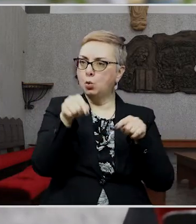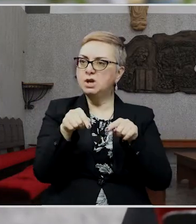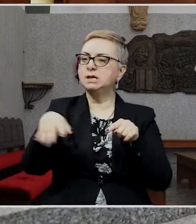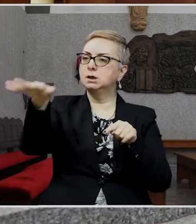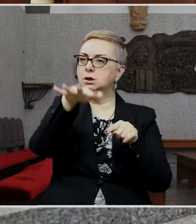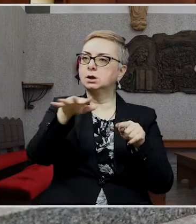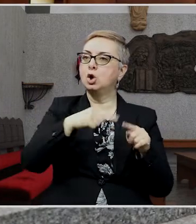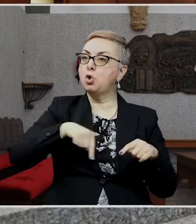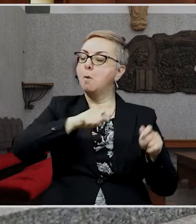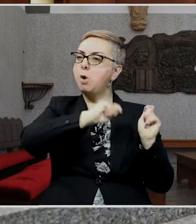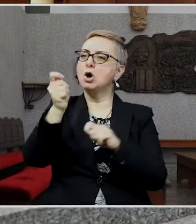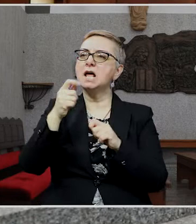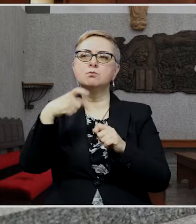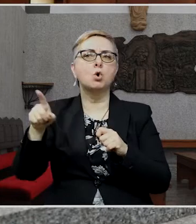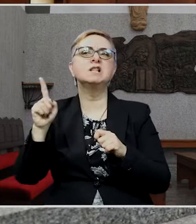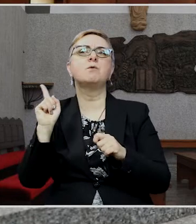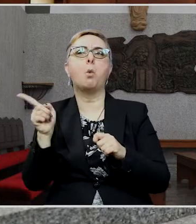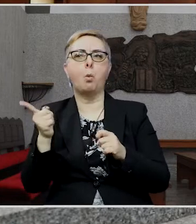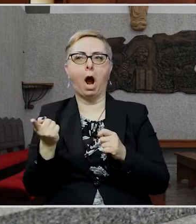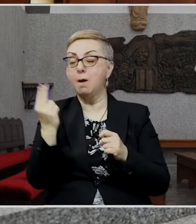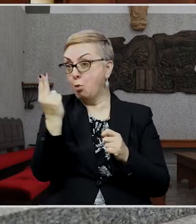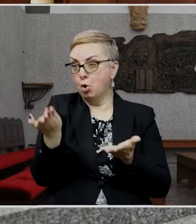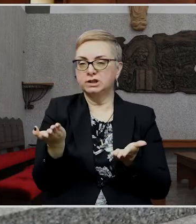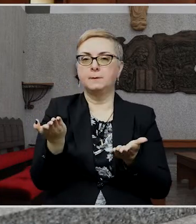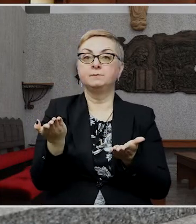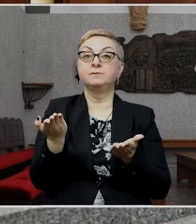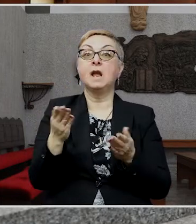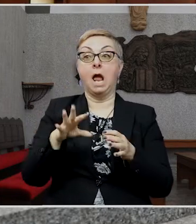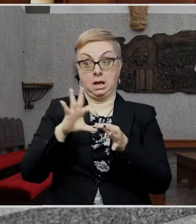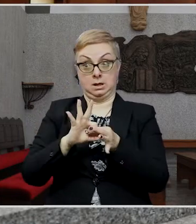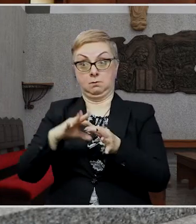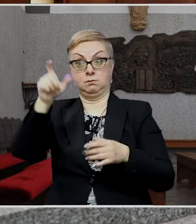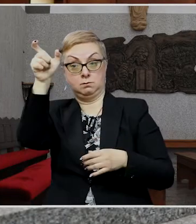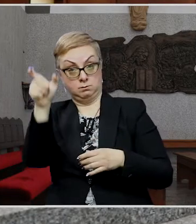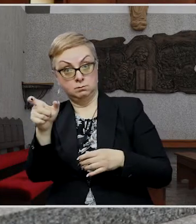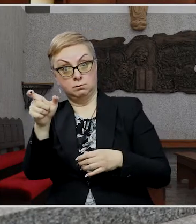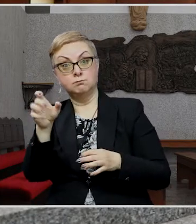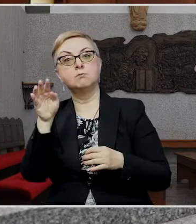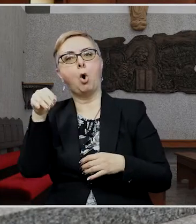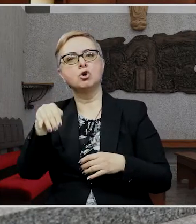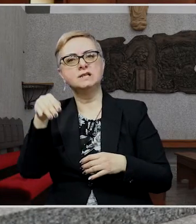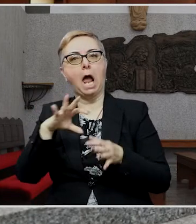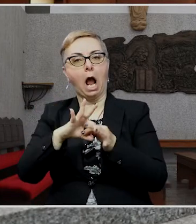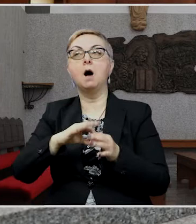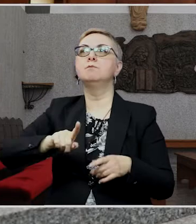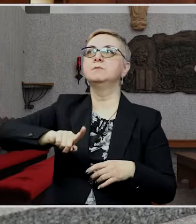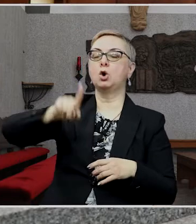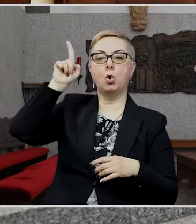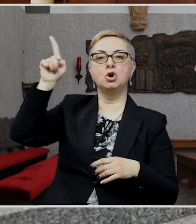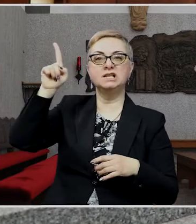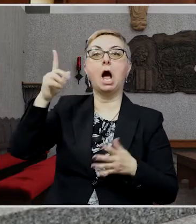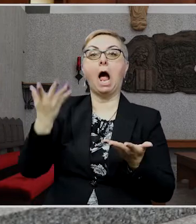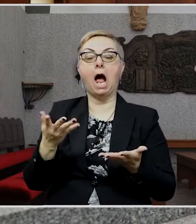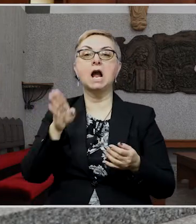tanto amico di dio da poter parlare con lui faccia a faccia ma tanto amico dagli uomini